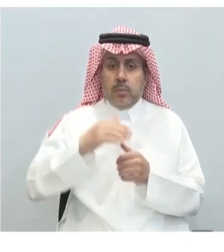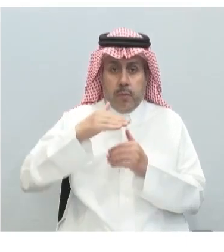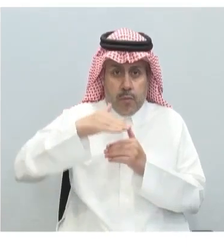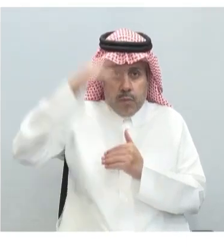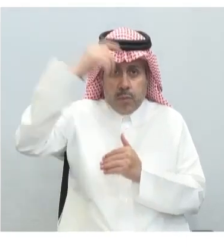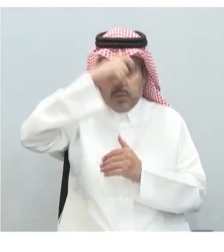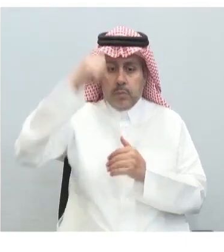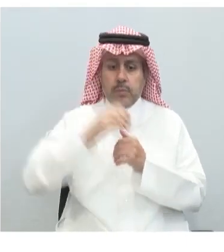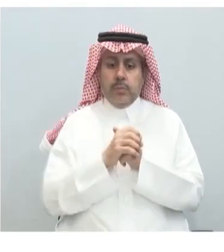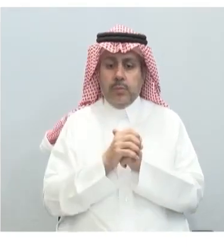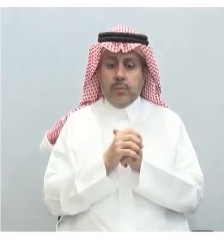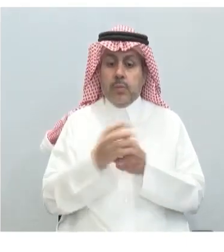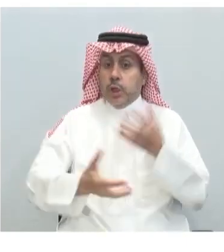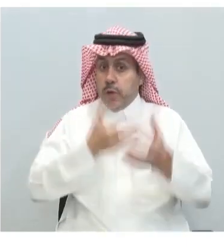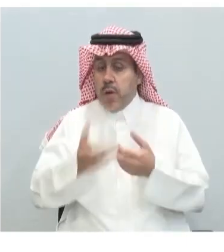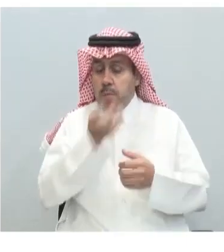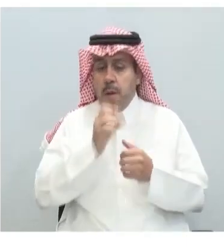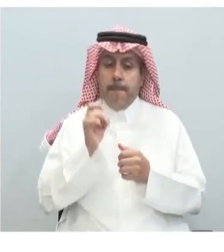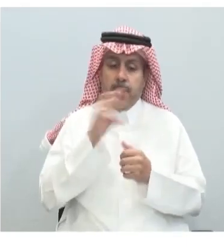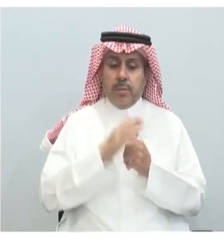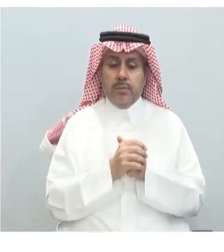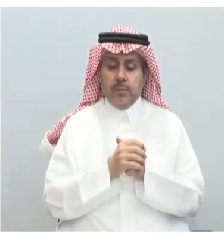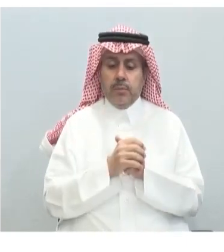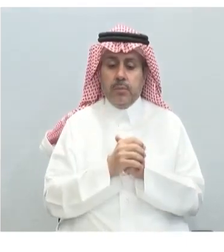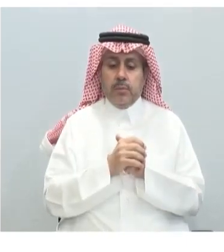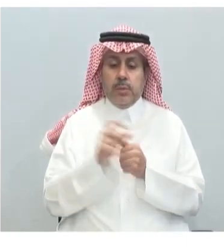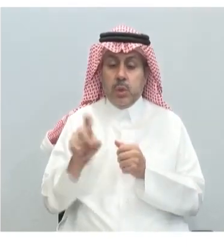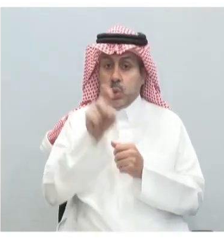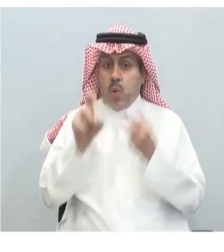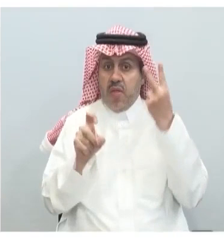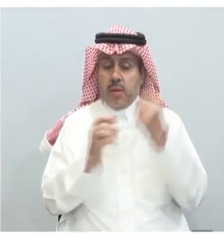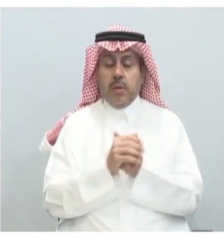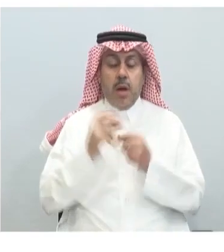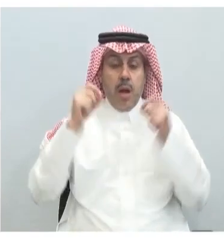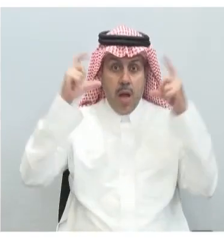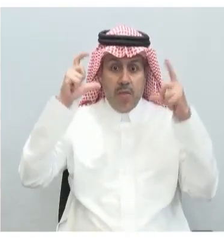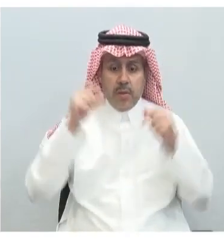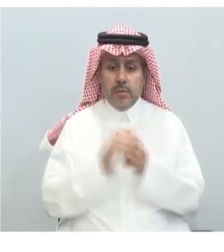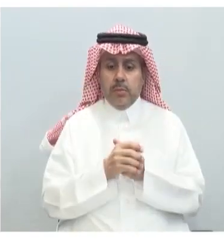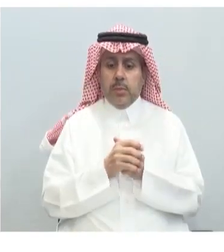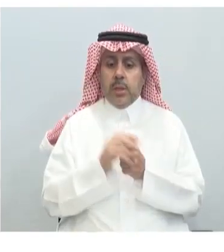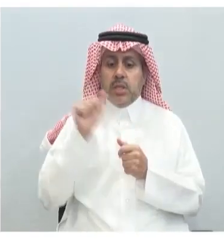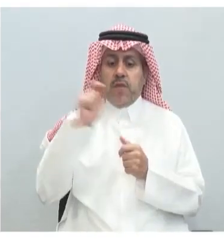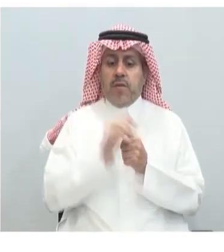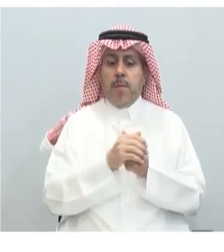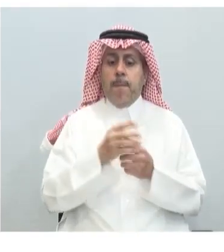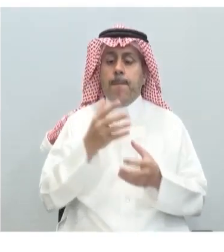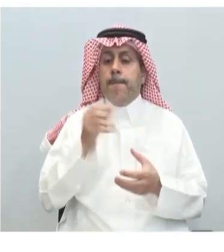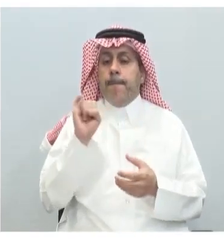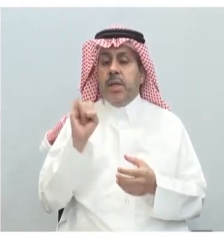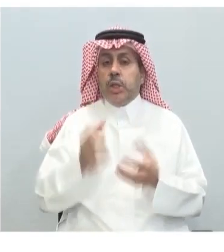حراره الماء اذا هنا لدينا تفاعل طارد سؤال الثاني لاحظ واستنتج صف الماده المتفاعله ونواتج التفاعل